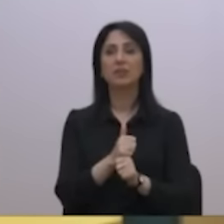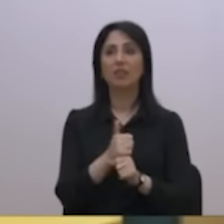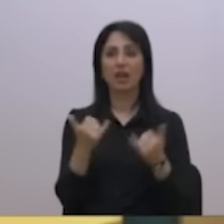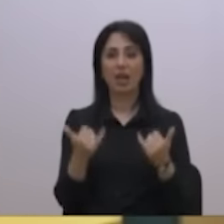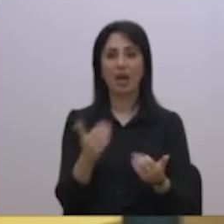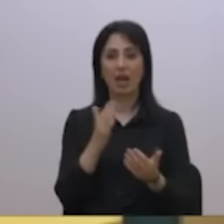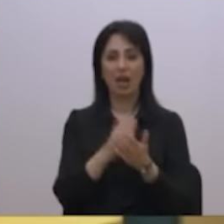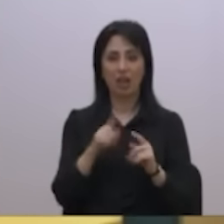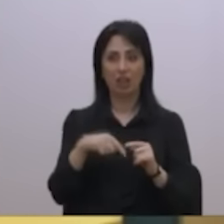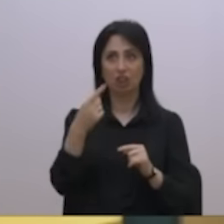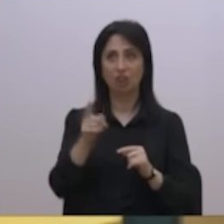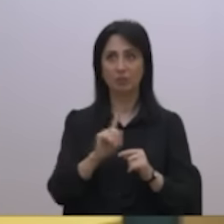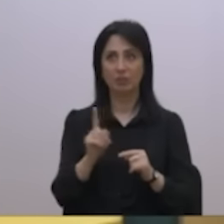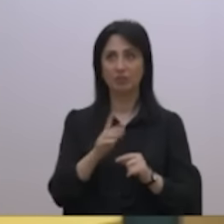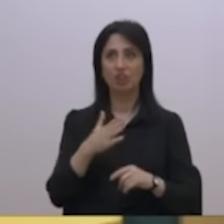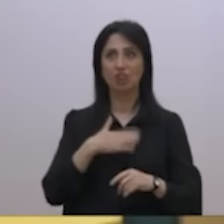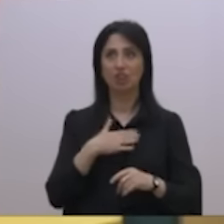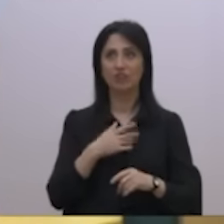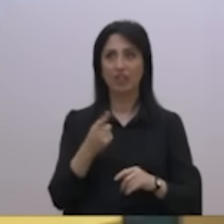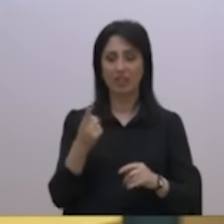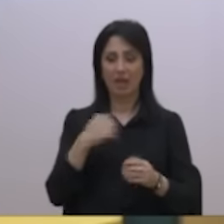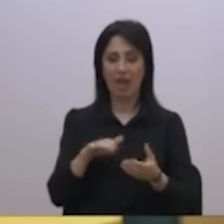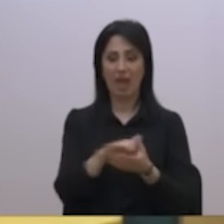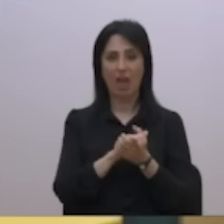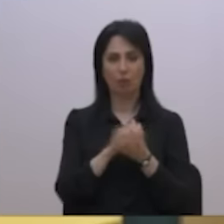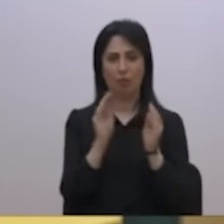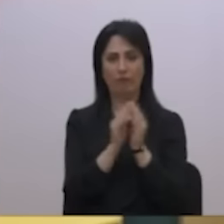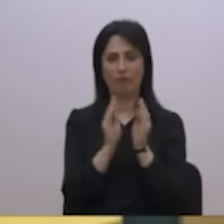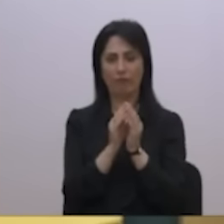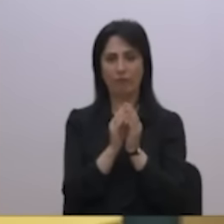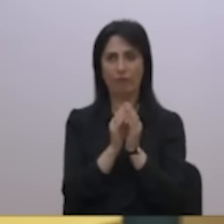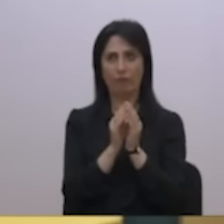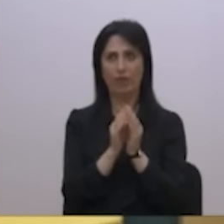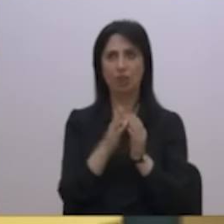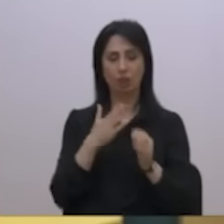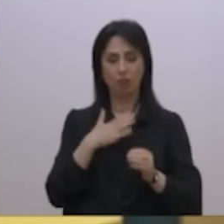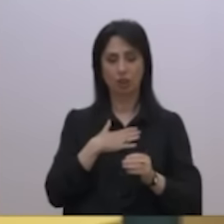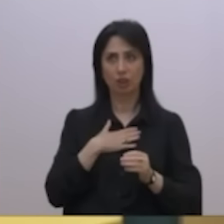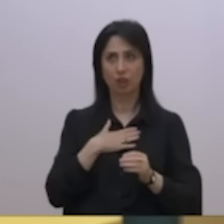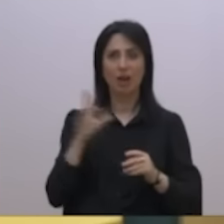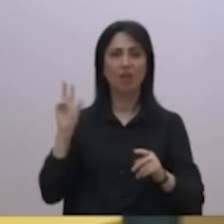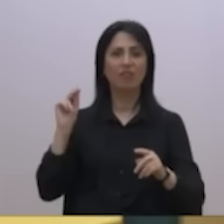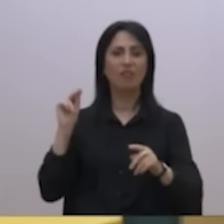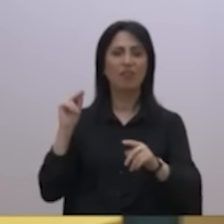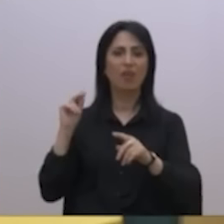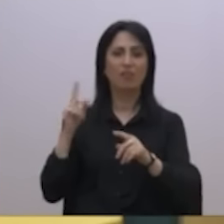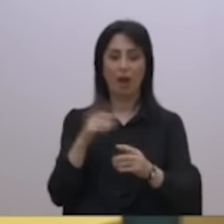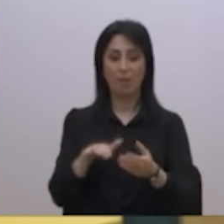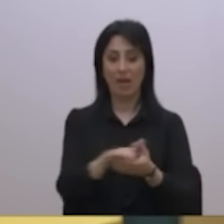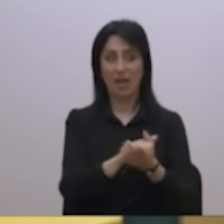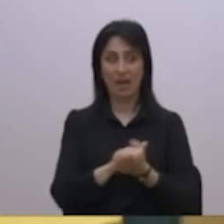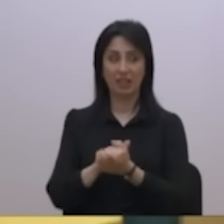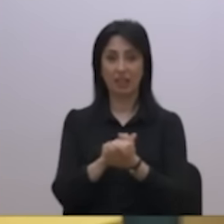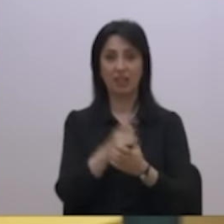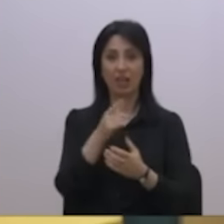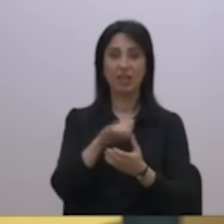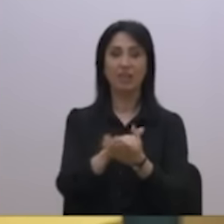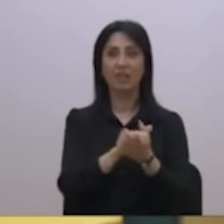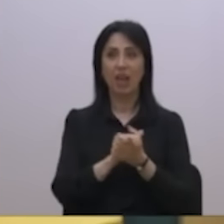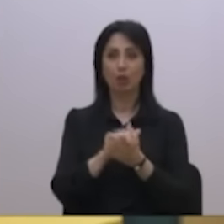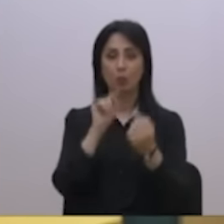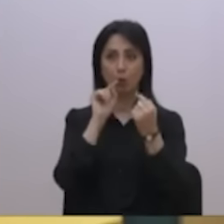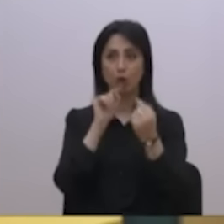ახლა არის შემდეგი რამ. ჩვენ ეს ერთიანობა უნდა შევინარჩუნოთ. ჩვენ ის ერთიანო ამერთიანობით, ჩვენი ერთიანი